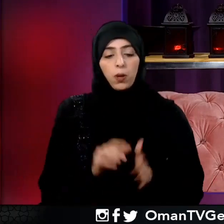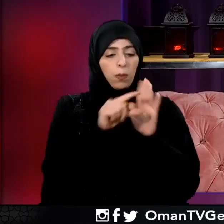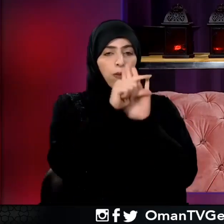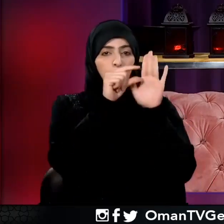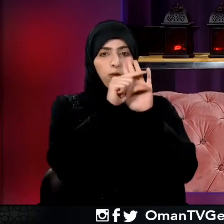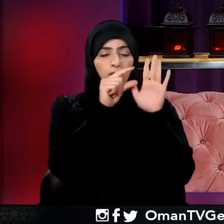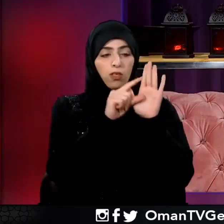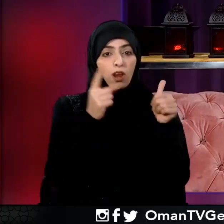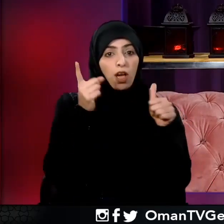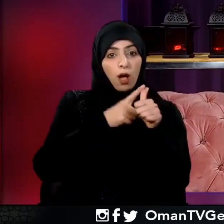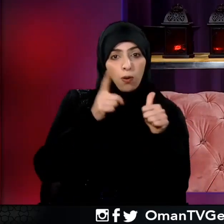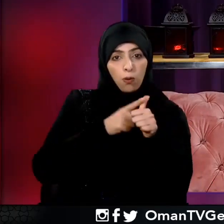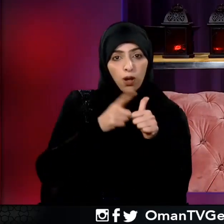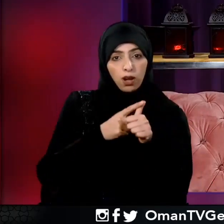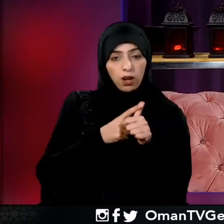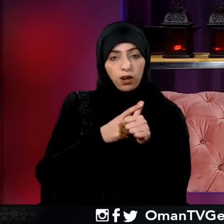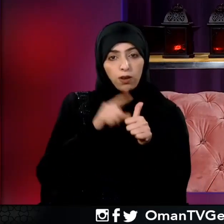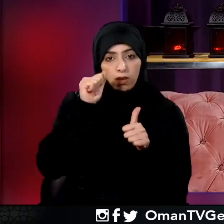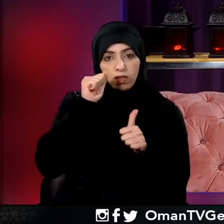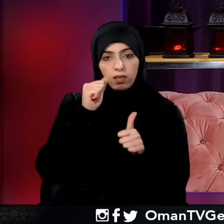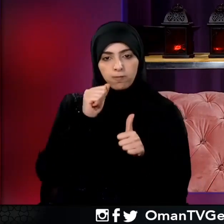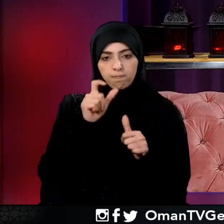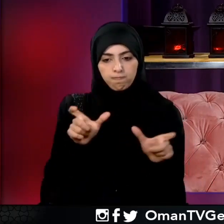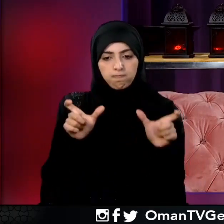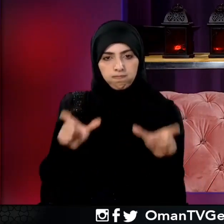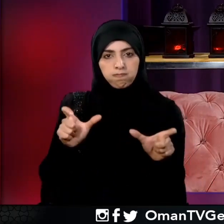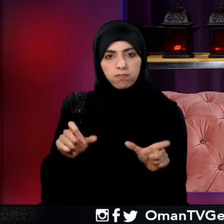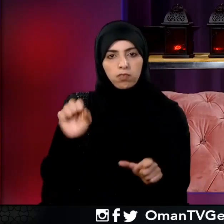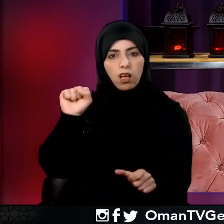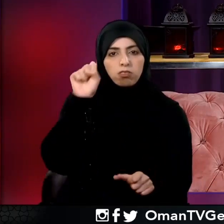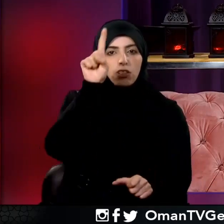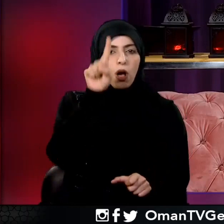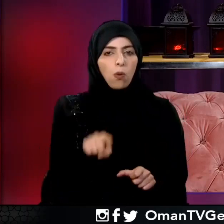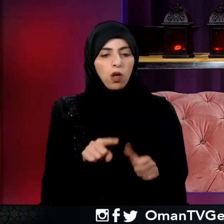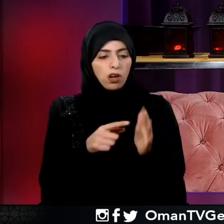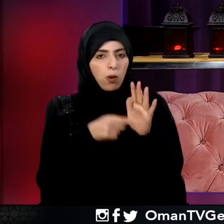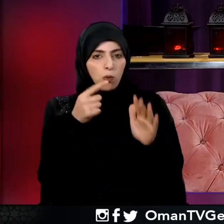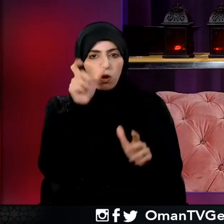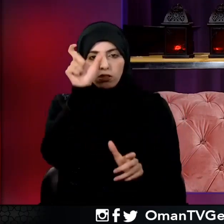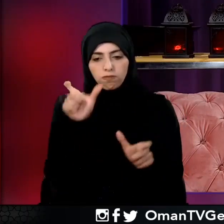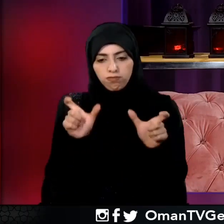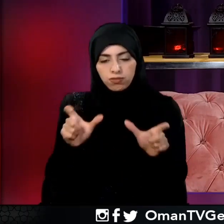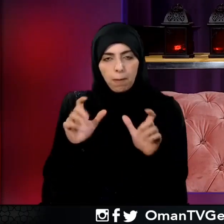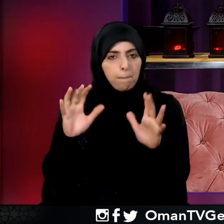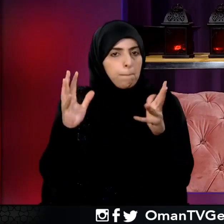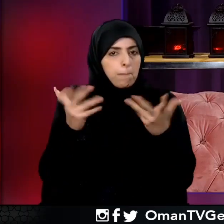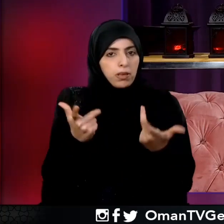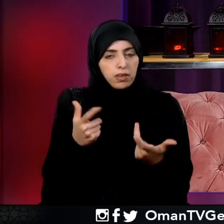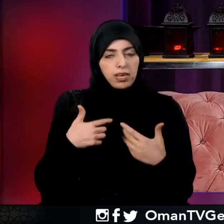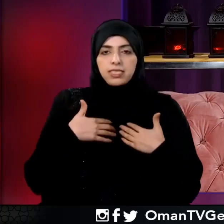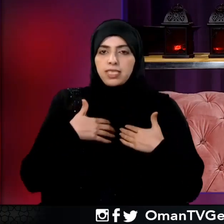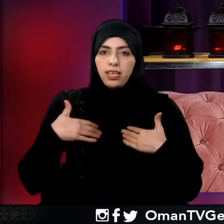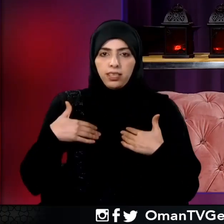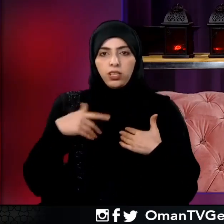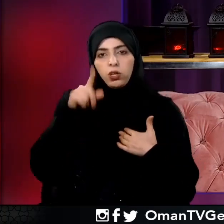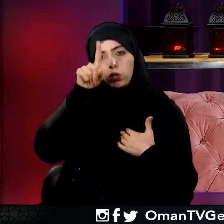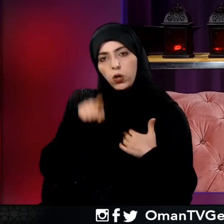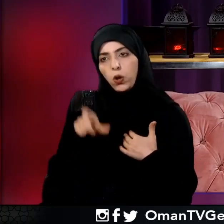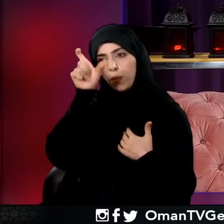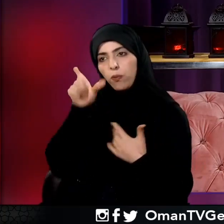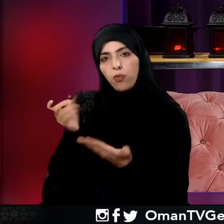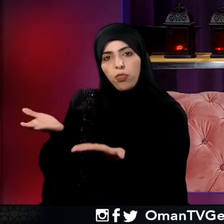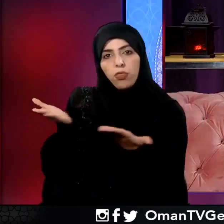دائما الأولى تجمعنا بخطوط الدفاع الأولى في هذه الجائحة. يسعدنا جدا